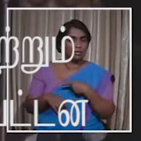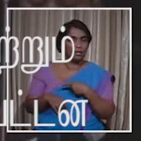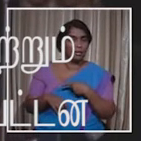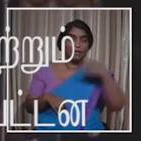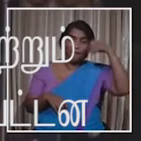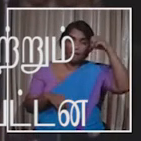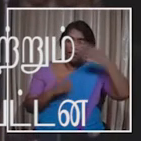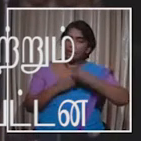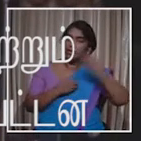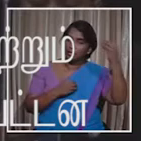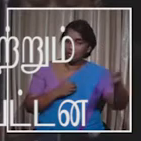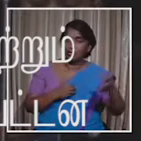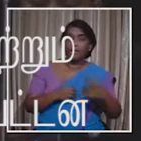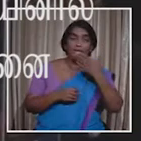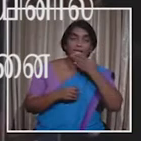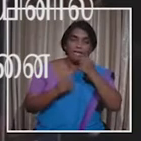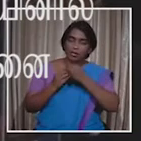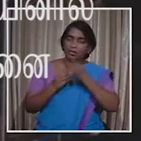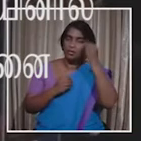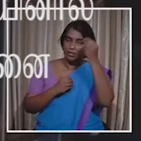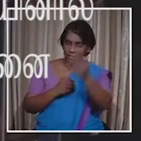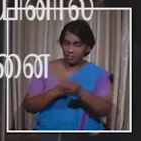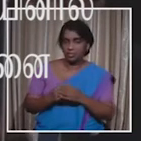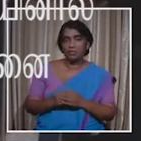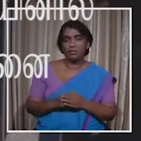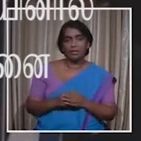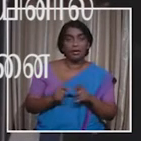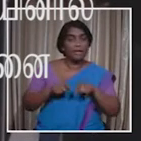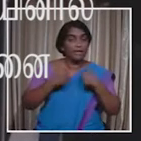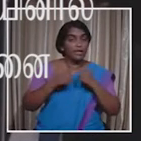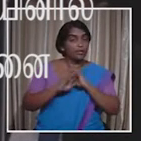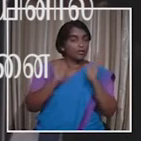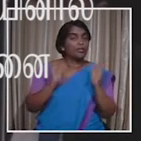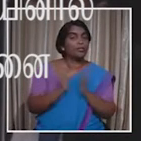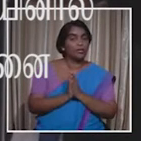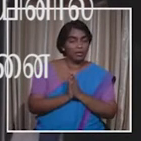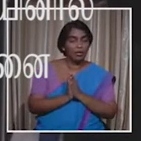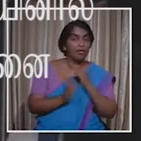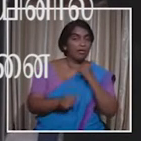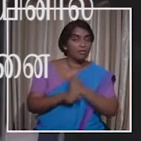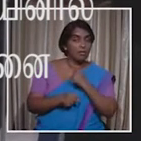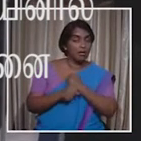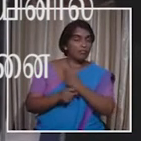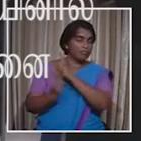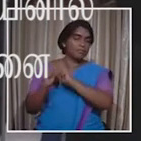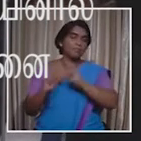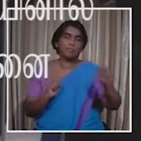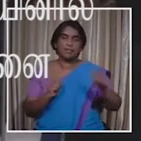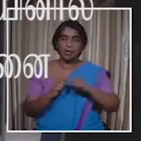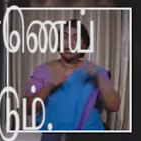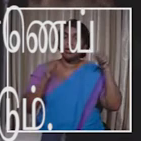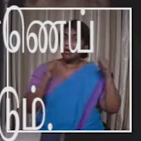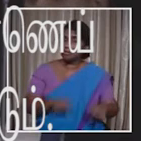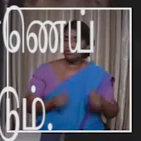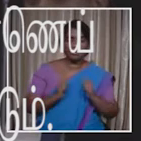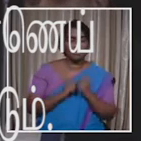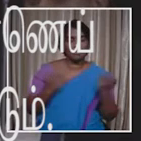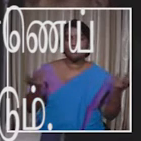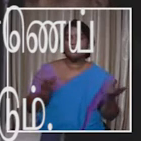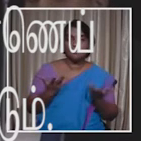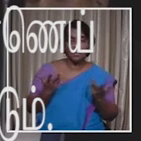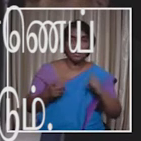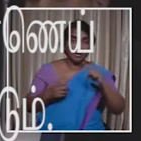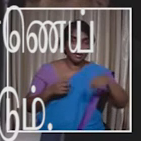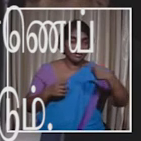විදුලිය දුන්නේ ජලය දුන්නේ මේ වියදම් සියල්ලම මහා භාණ්ඩාගාරයෙන් දරුවේ අද ඒ තත්ත්වේ කරන්න බෑ දැන් හෙට